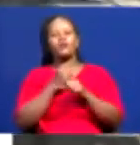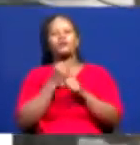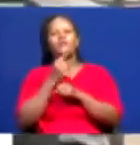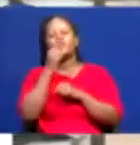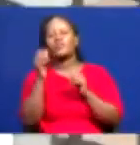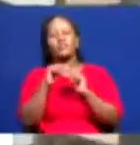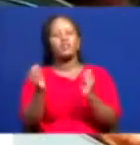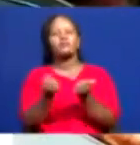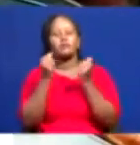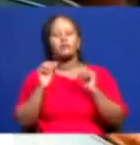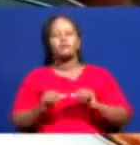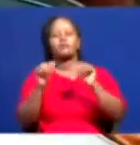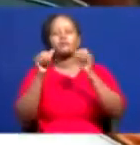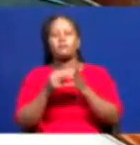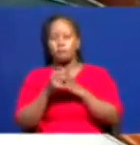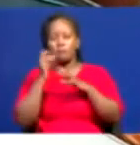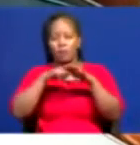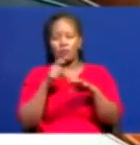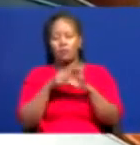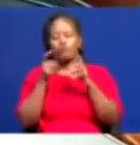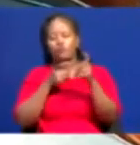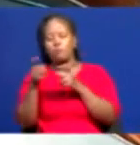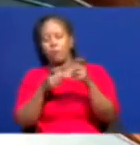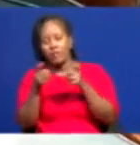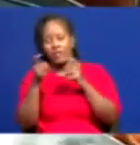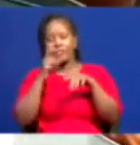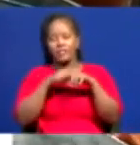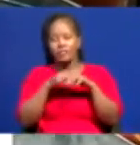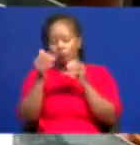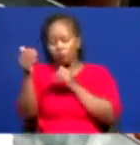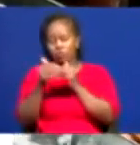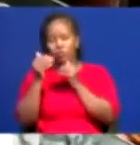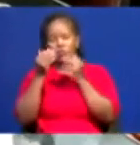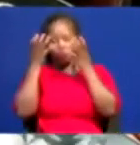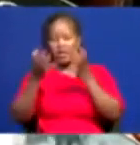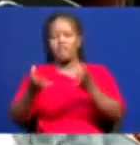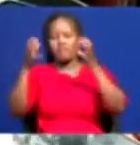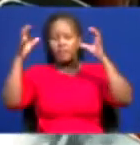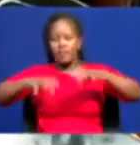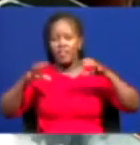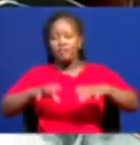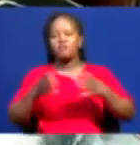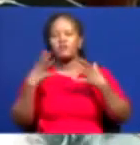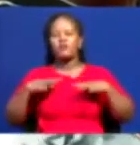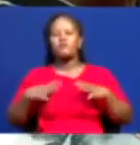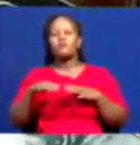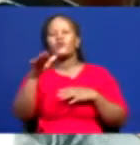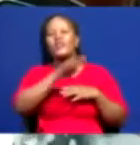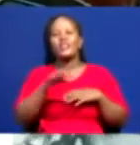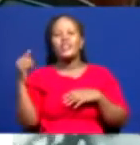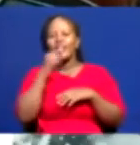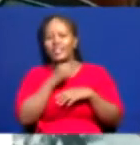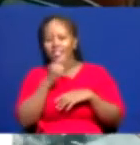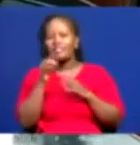uokoaji mapema. As we monitor when it gets close to that very heavy rainfall, we'll move them either to churches, we'll move them to our halls,